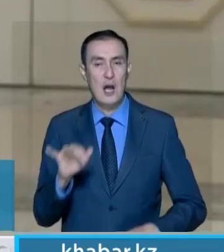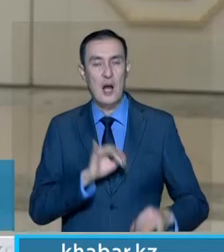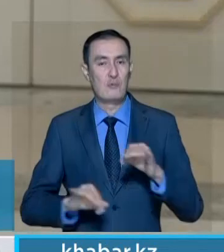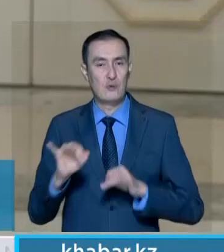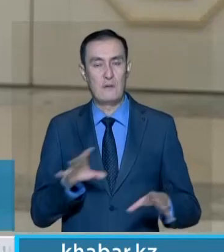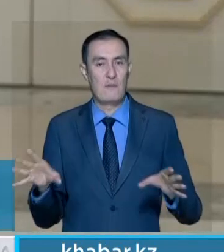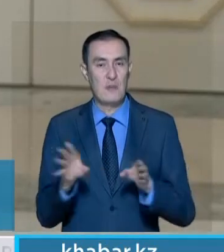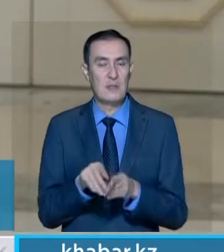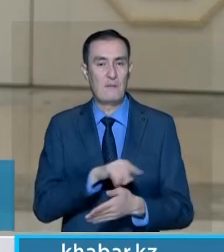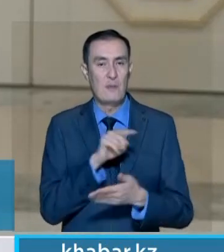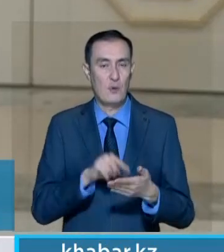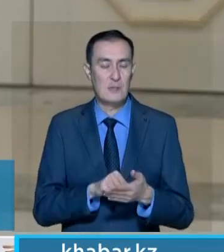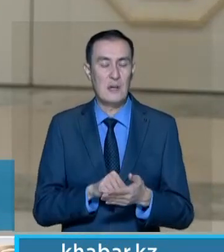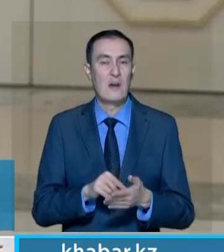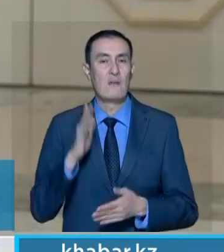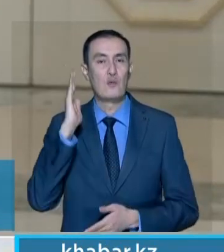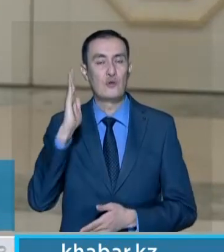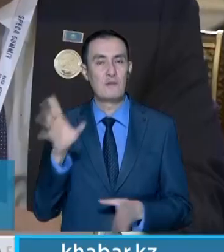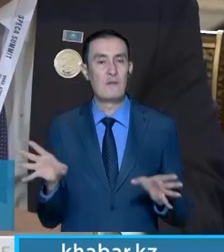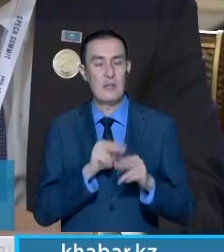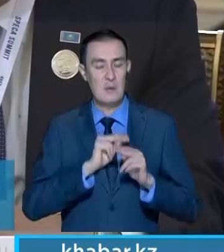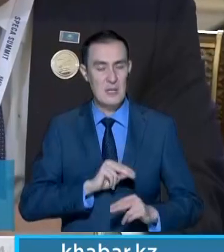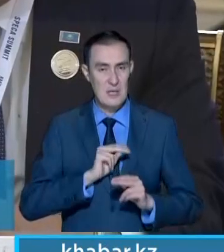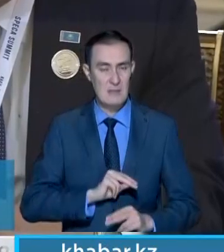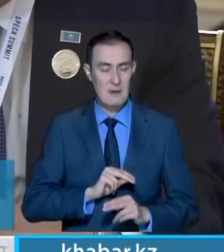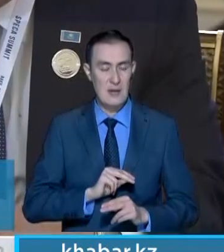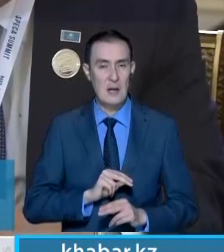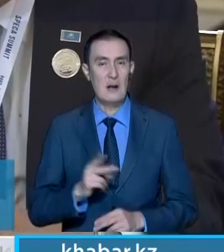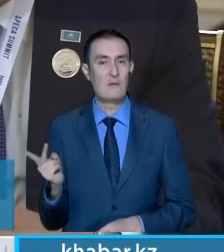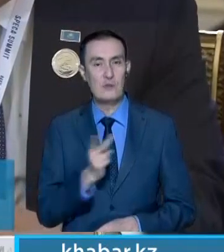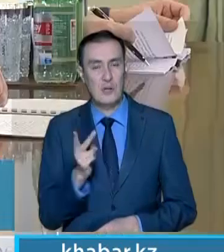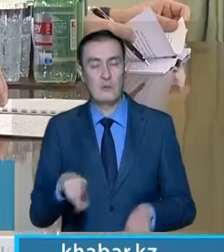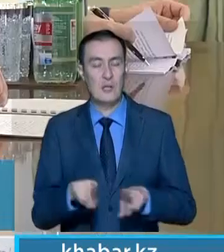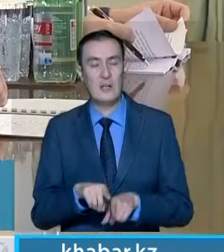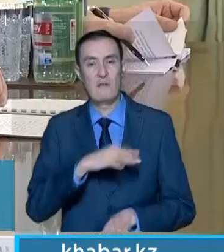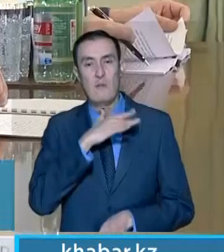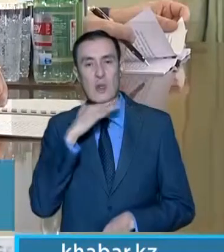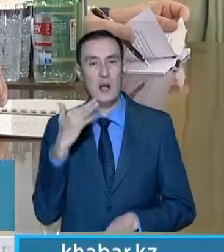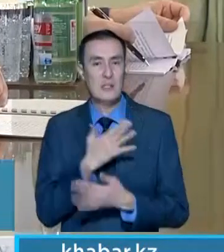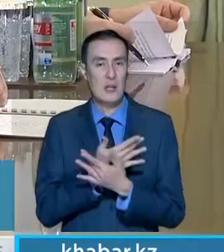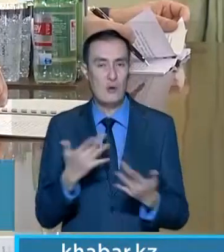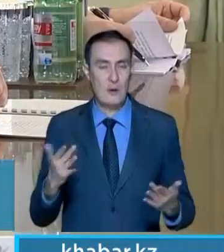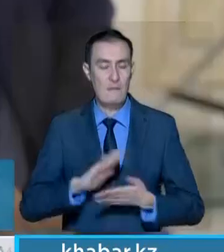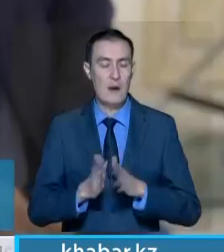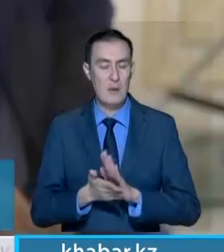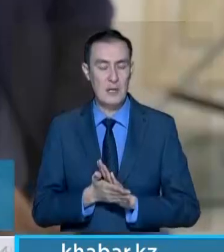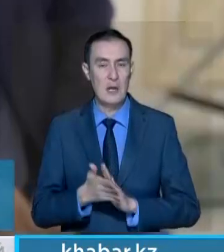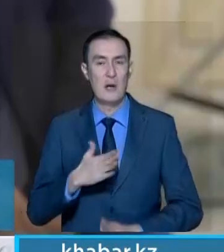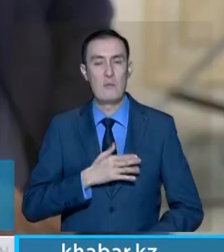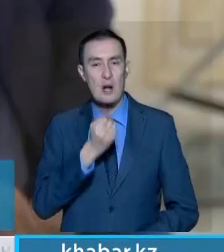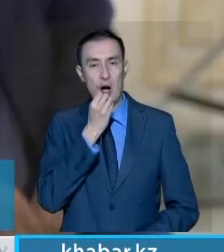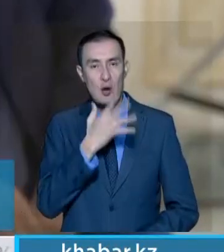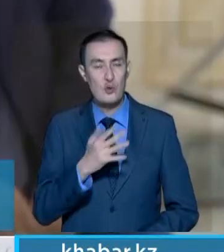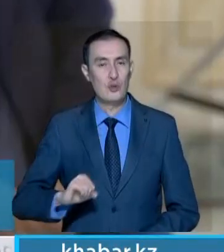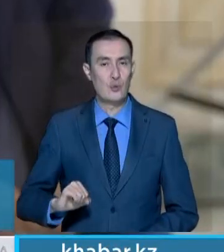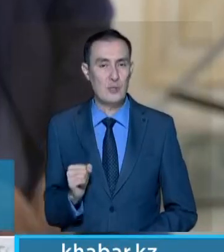вместе вопросы нашего будущего взаимодействия, как в двустороннем, так и в многостороннем формате. Мы хорошие